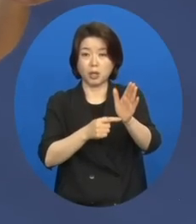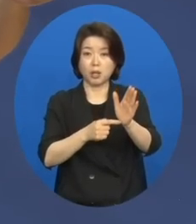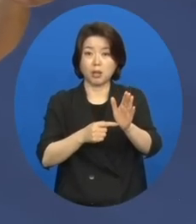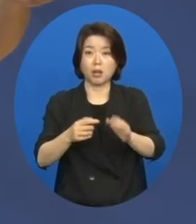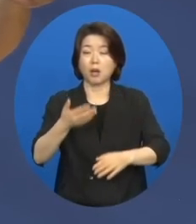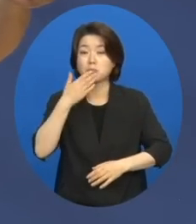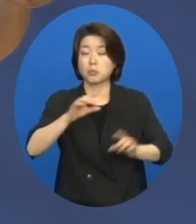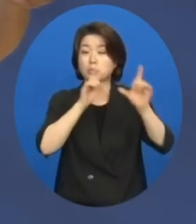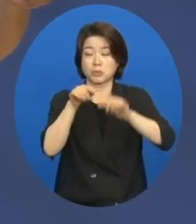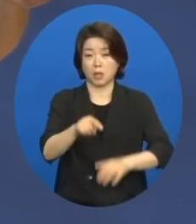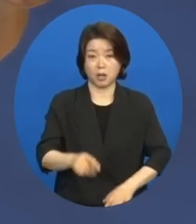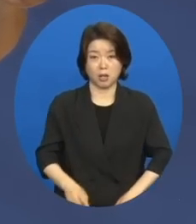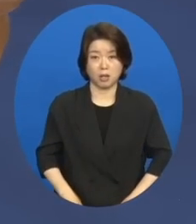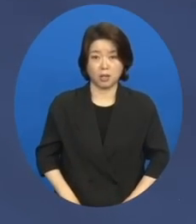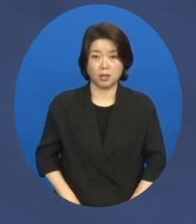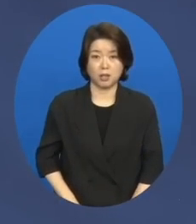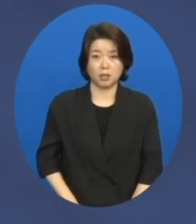거기서